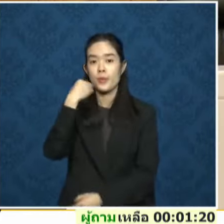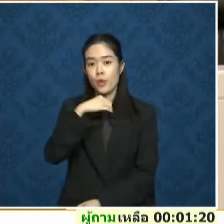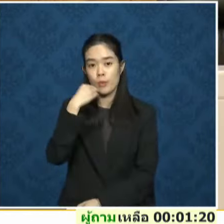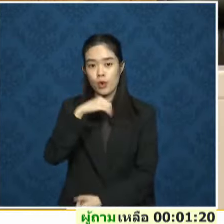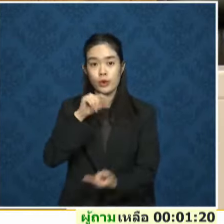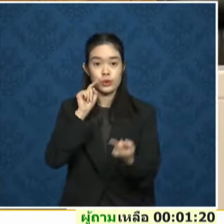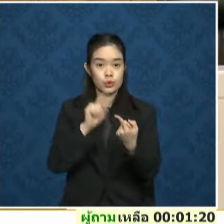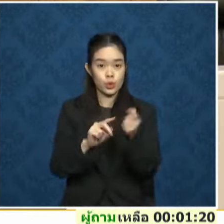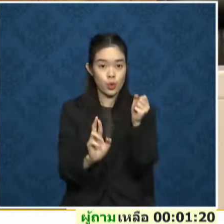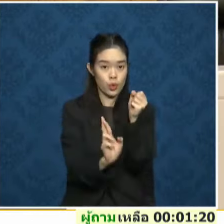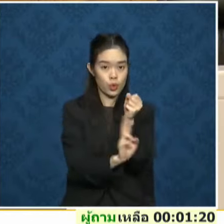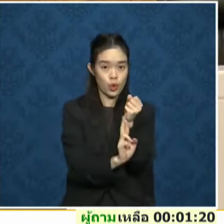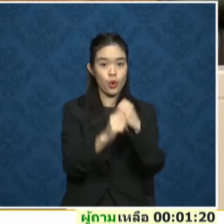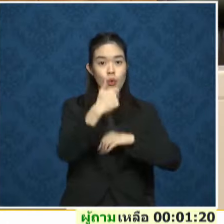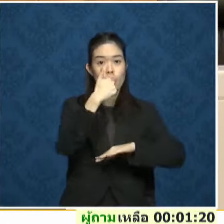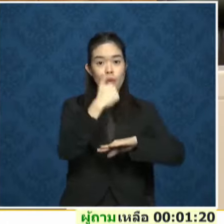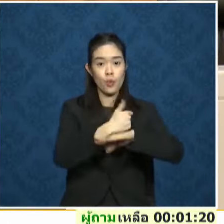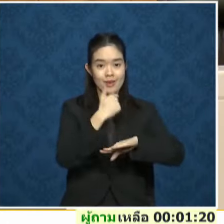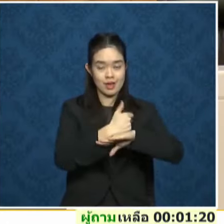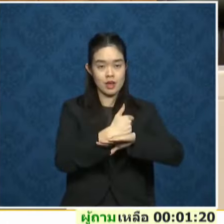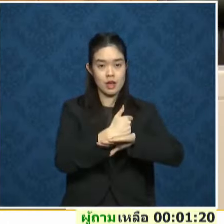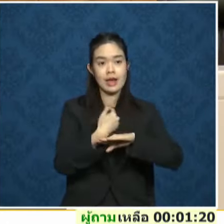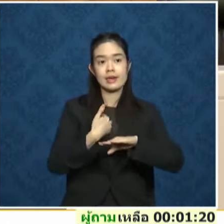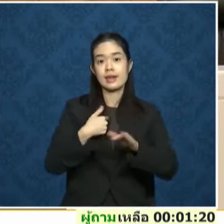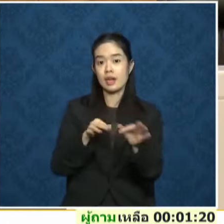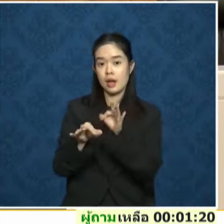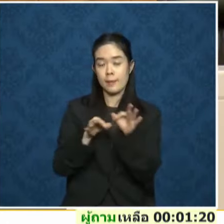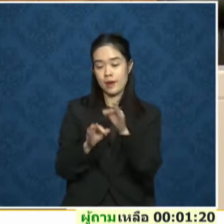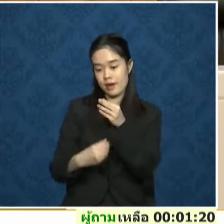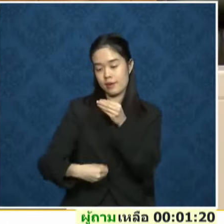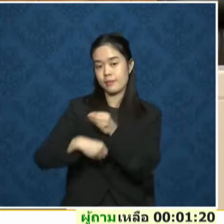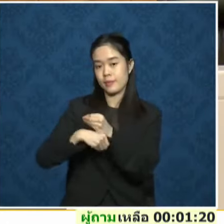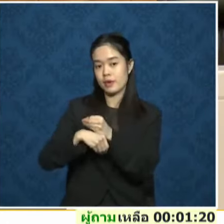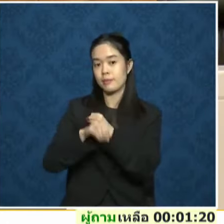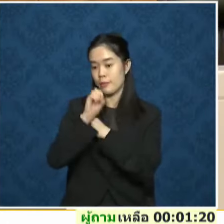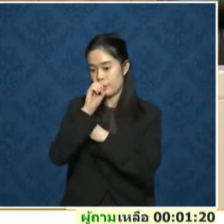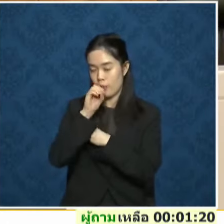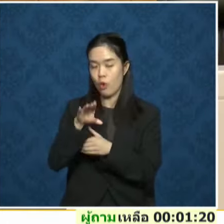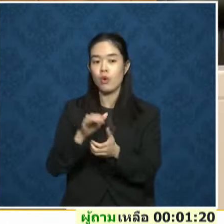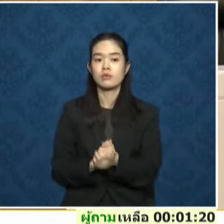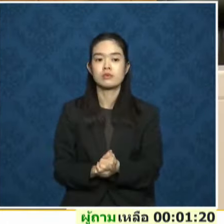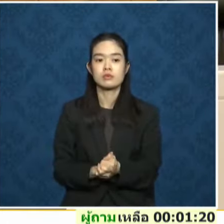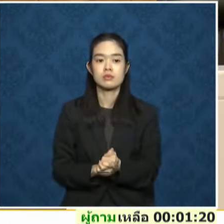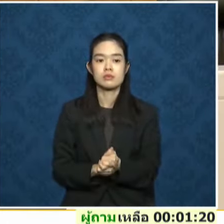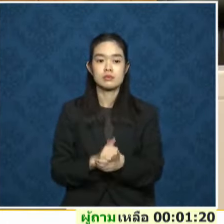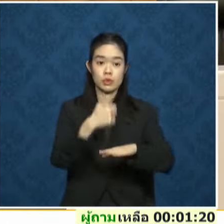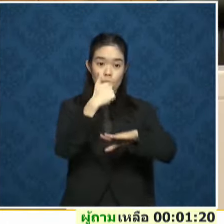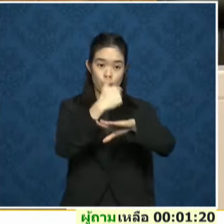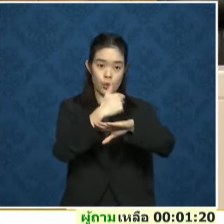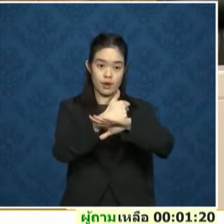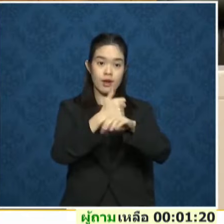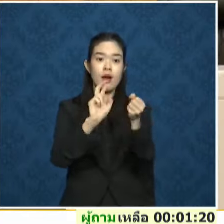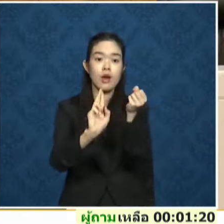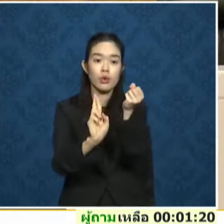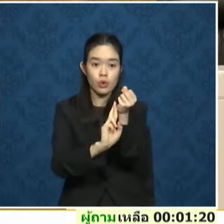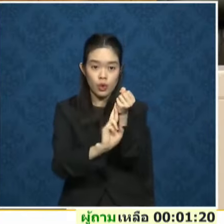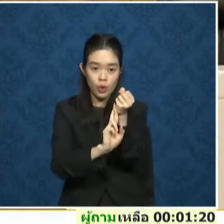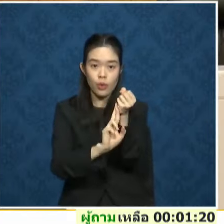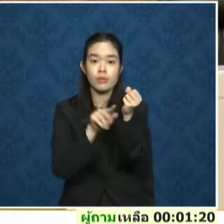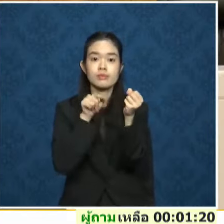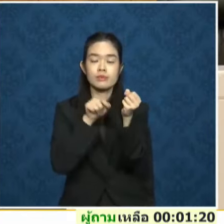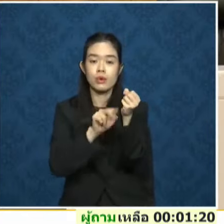องผู้อำนวยการอันนั้นขออนุญาตที่จะตอบเคสนั้นนิดนึงก่อนนะฮะเคสนั้นในกรณีที่ผอ.โรงเรียนรองผอ.โรงเรียนดังกล่